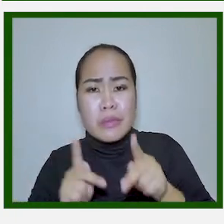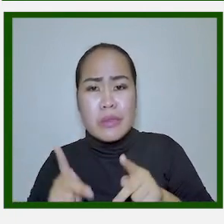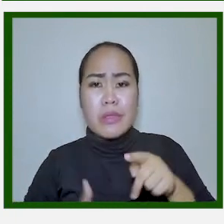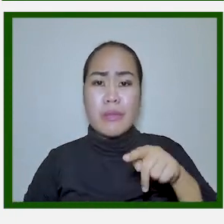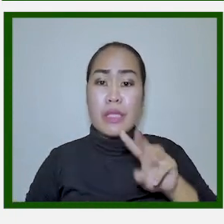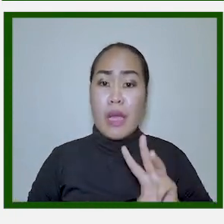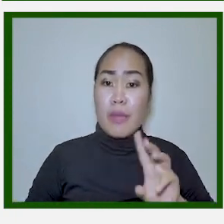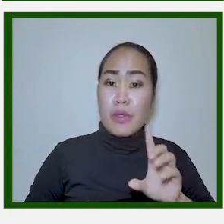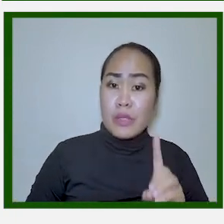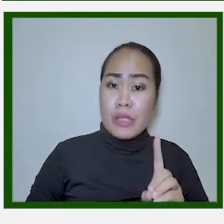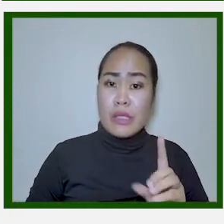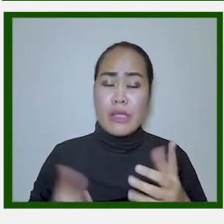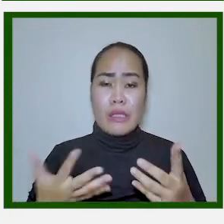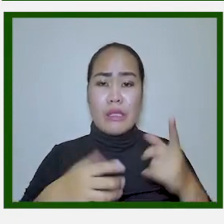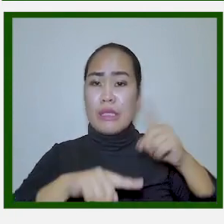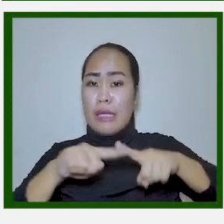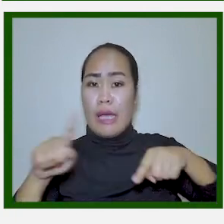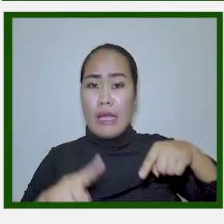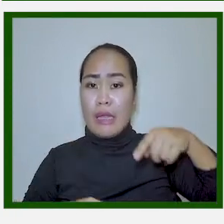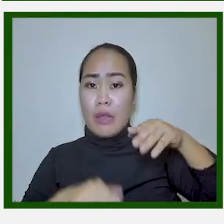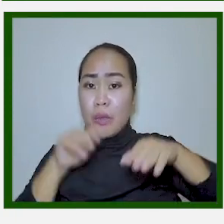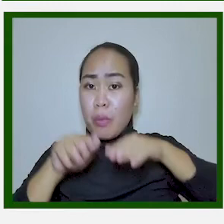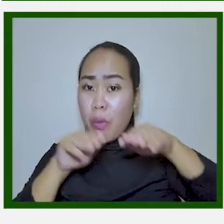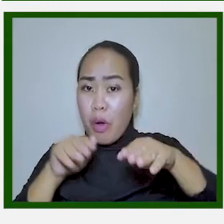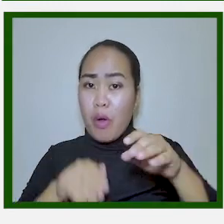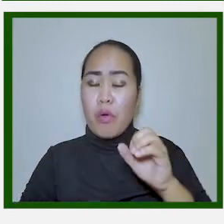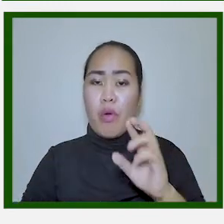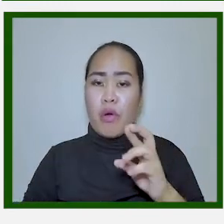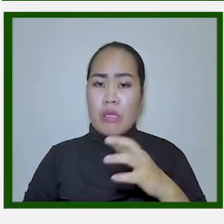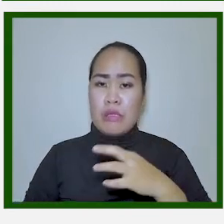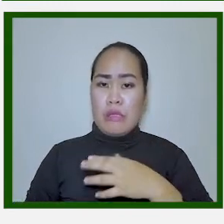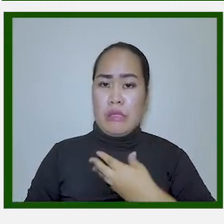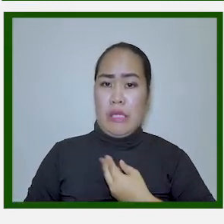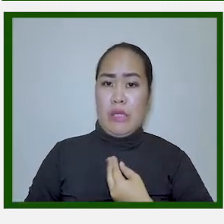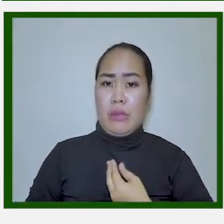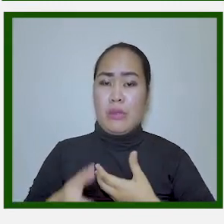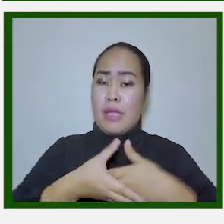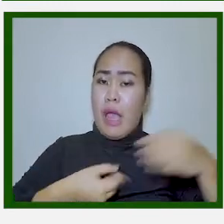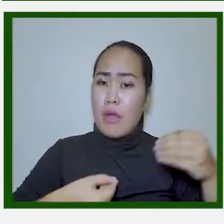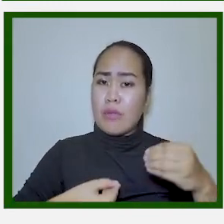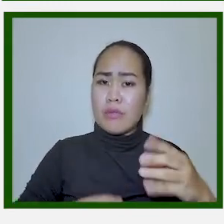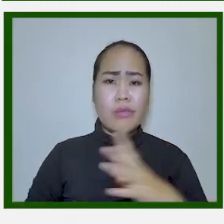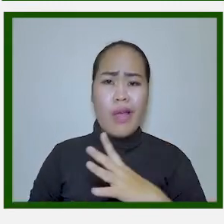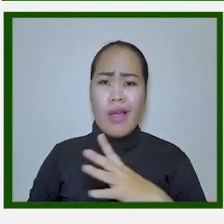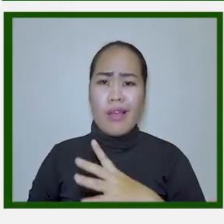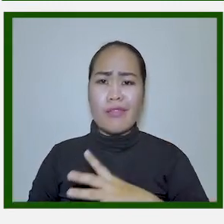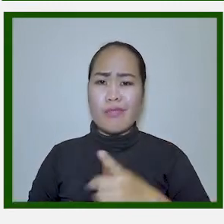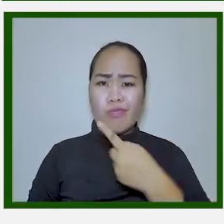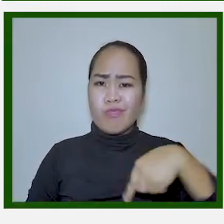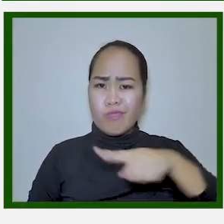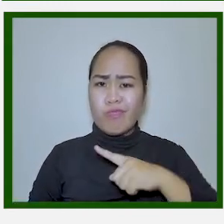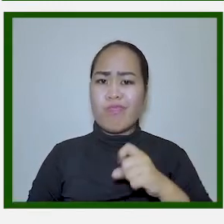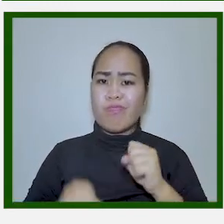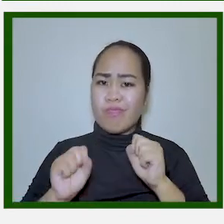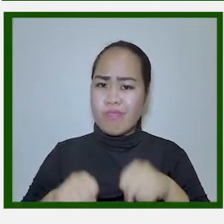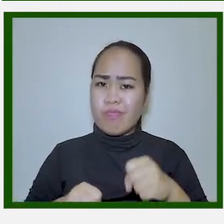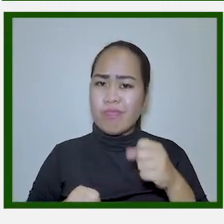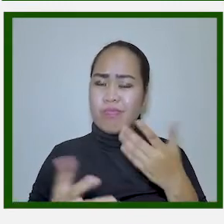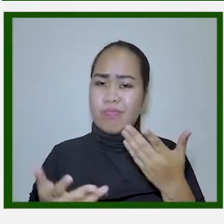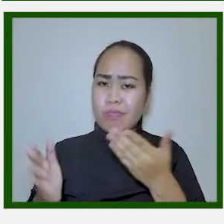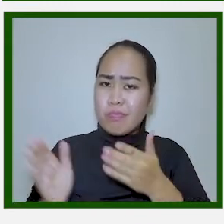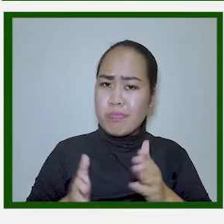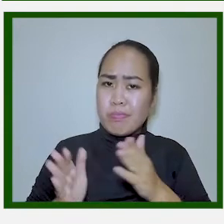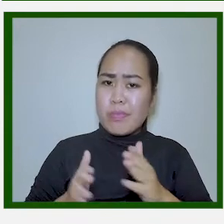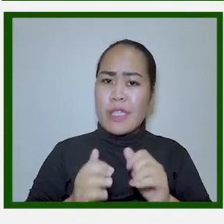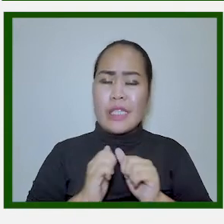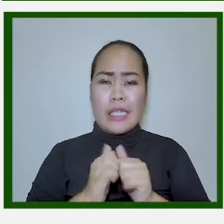mobile, o di kayo yung talagang takot pa lumabas dahil sa COVID, no, walang problema ho, no, we will make arrangements, no, para aming